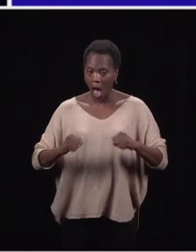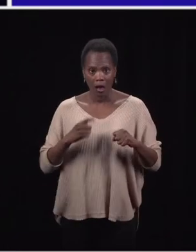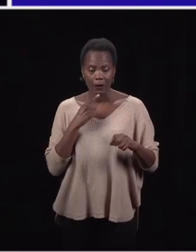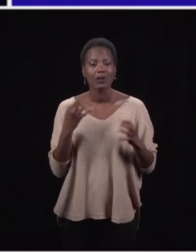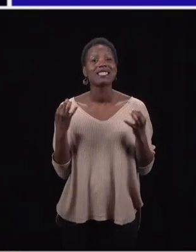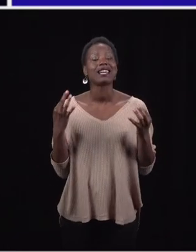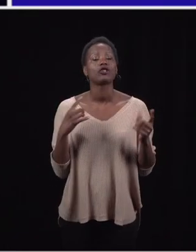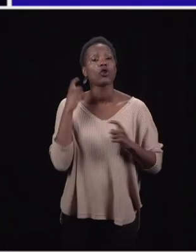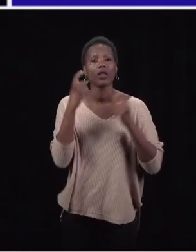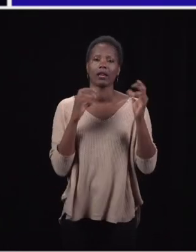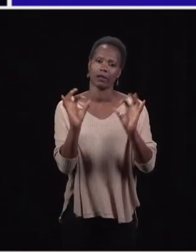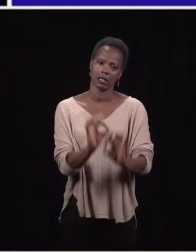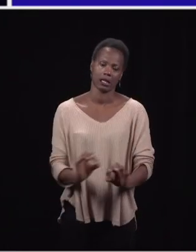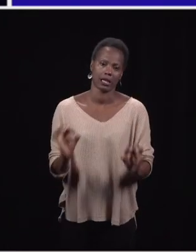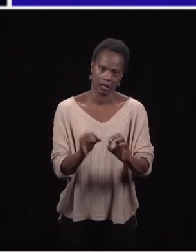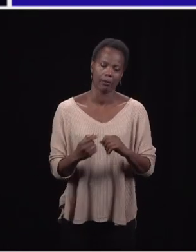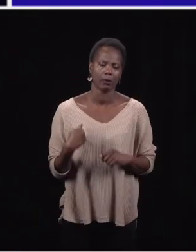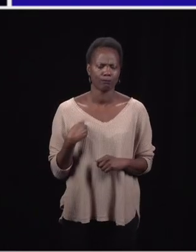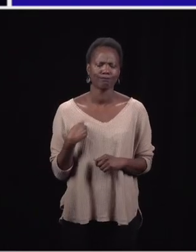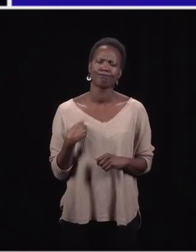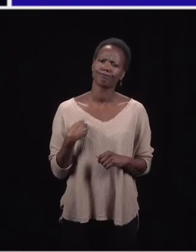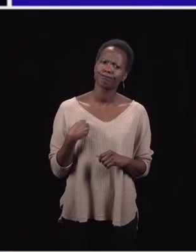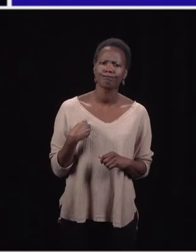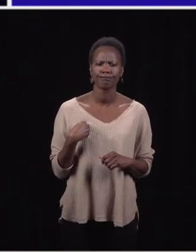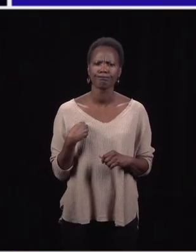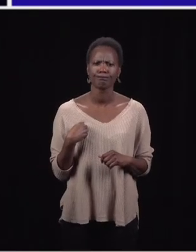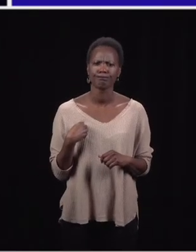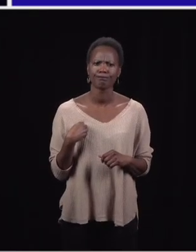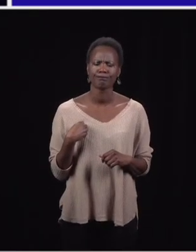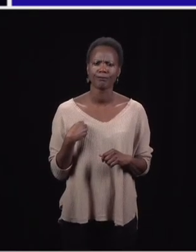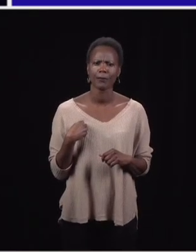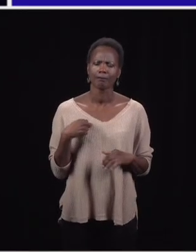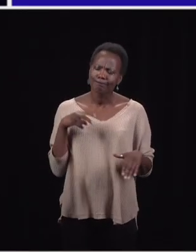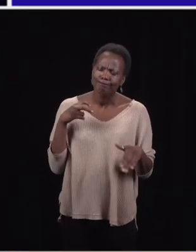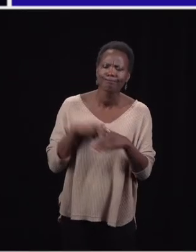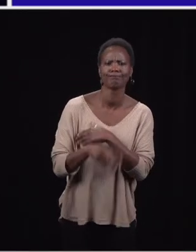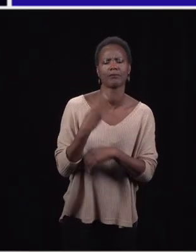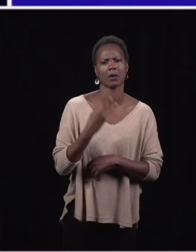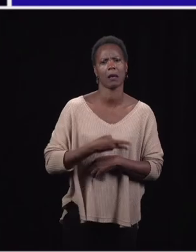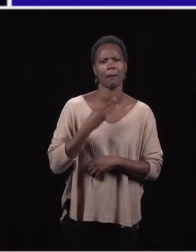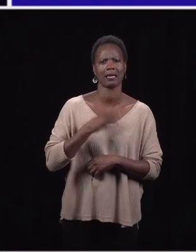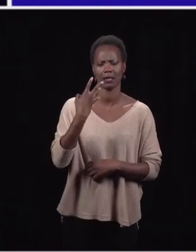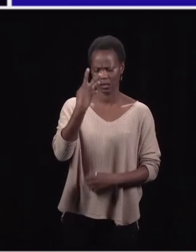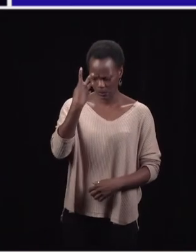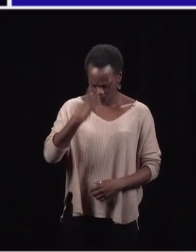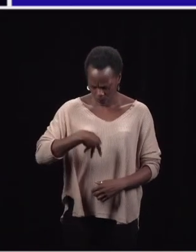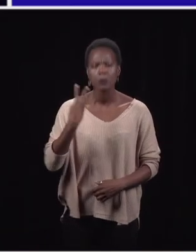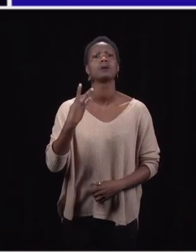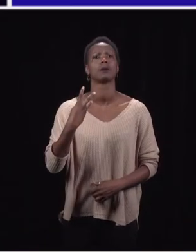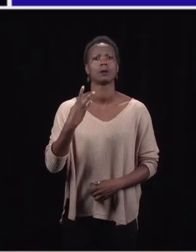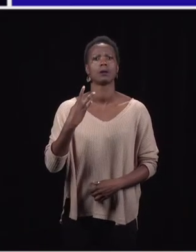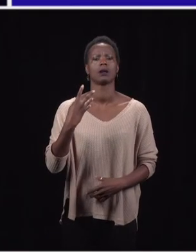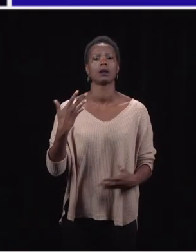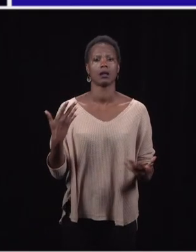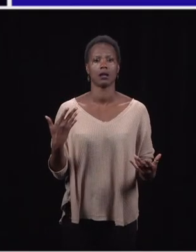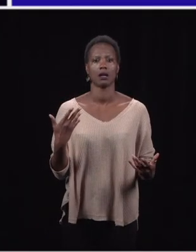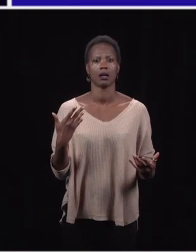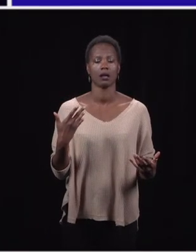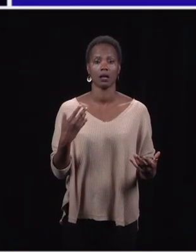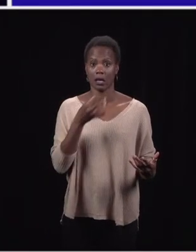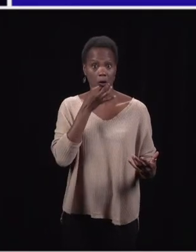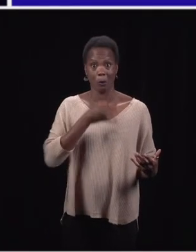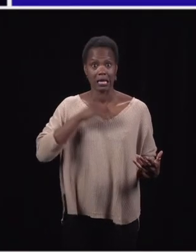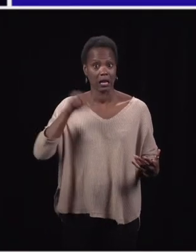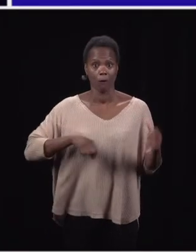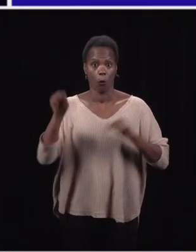et à me donner je suis j'ai fait un examen médical qui a fait qu'on qu'on m'a demandé de m'opérer assez